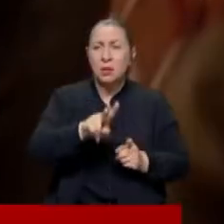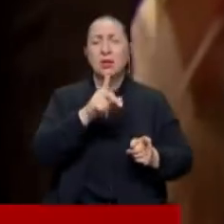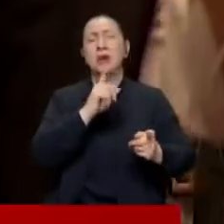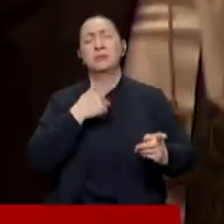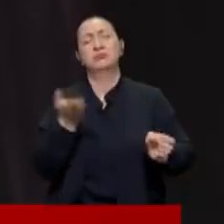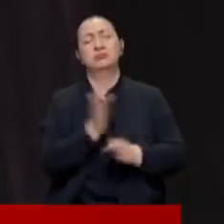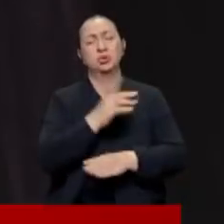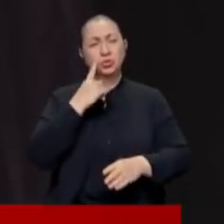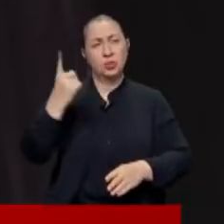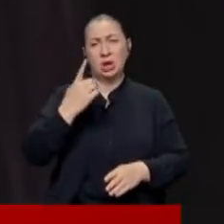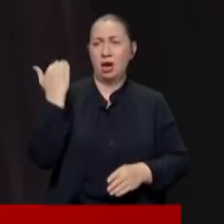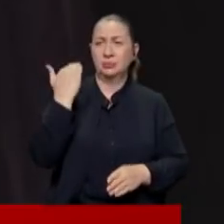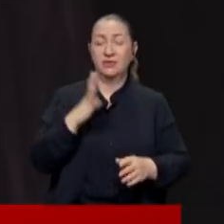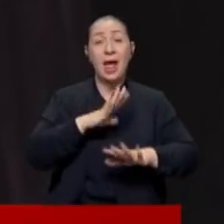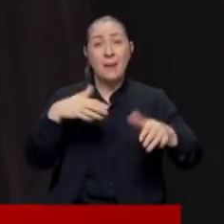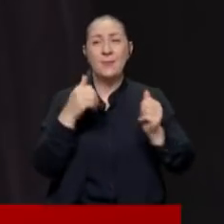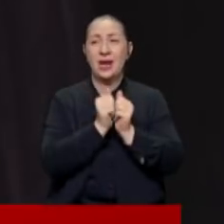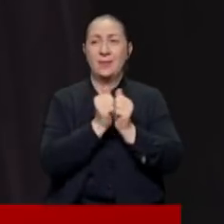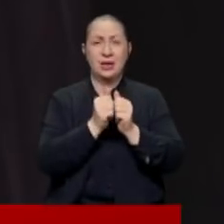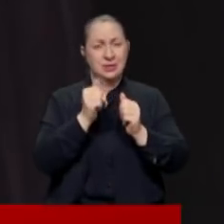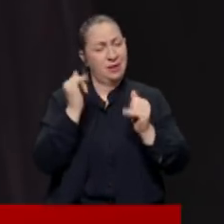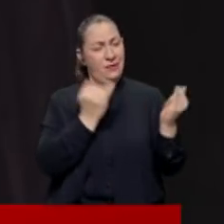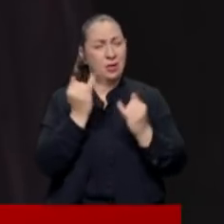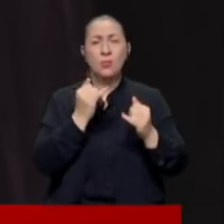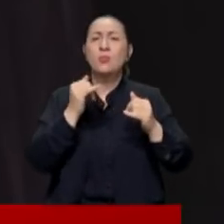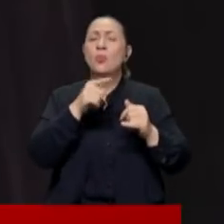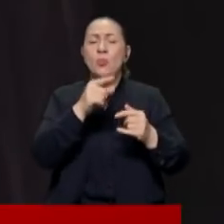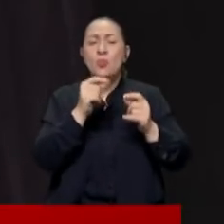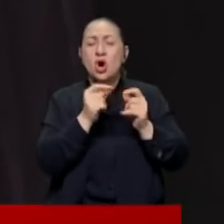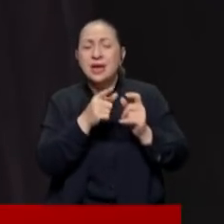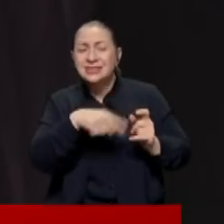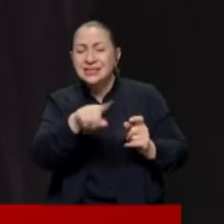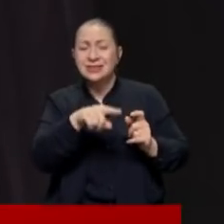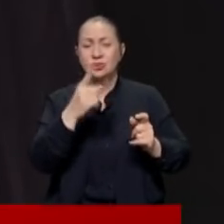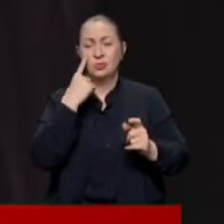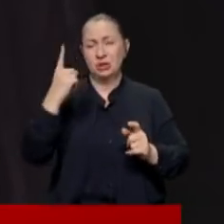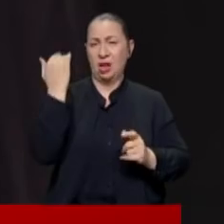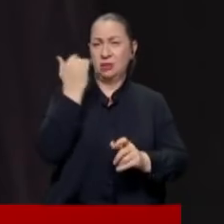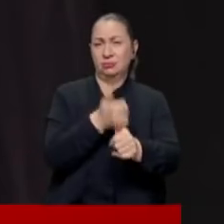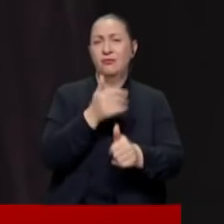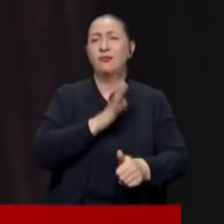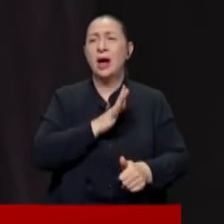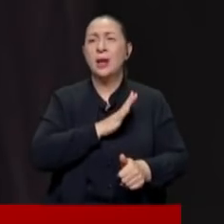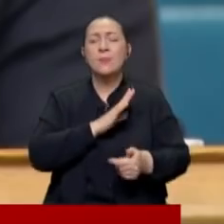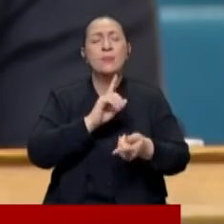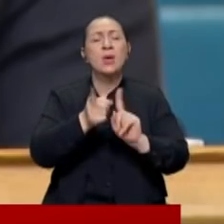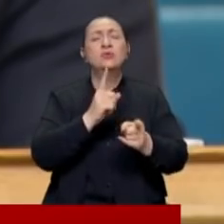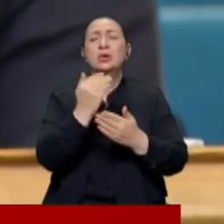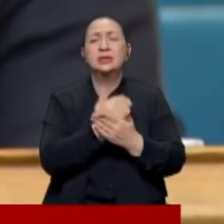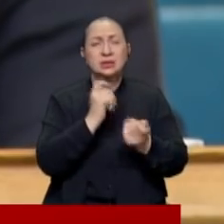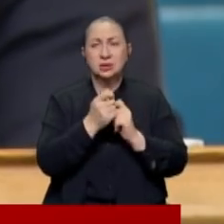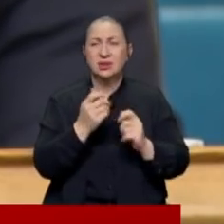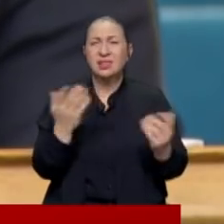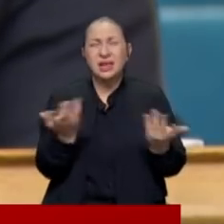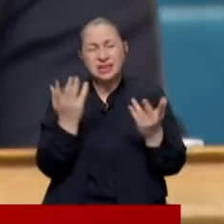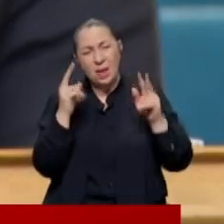Cumhurbaşkanı var" sözü. Hep beraber kavga edelim. Bürokrasiyi al aşağı ederiz. Arkamızda Cumhurbaşkanımız var, rahat olun. Mevzuatı da değiştiririz.